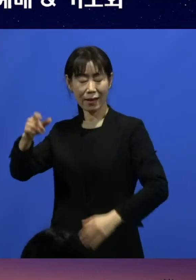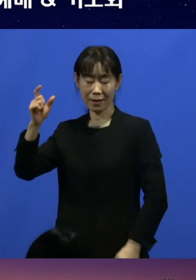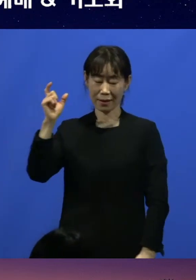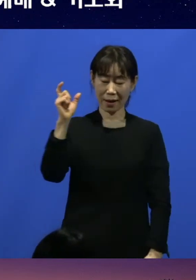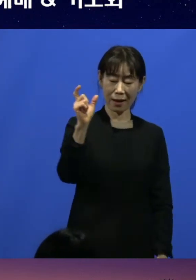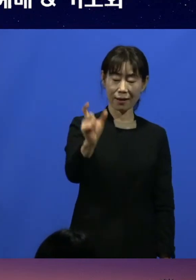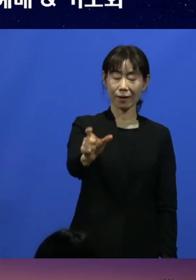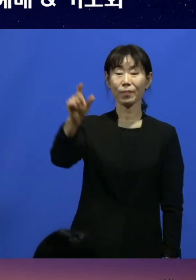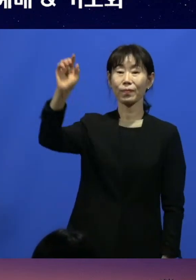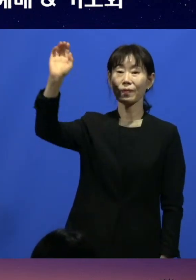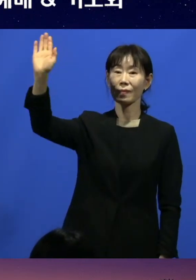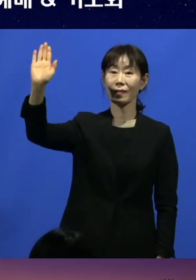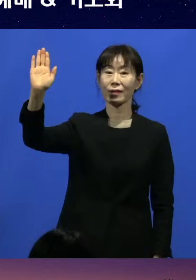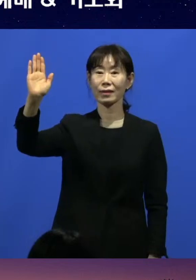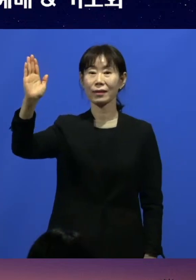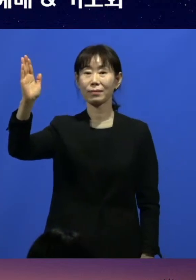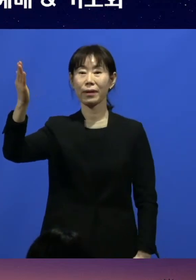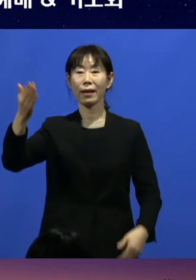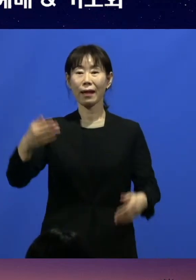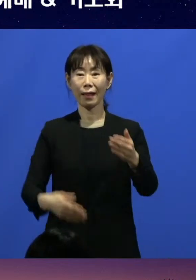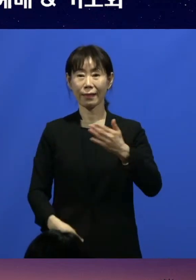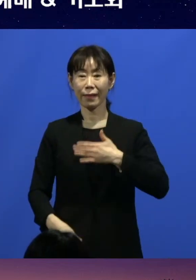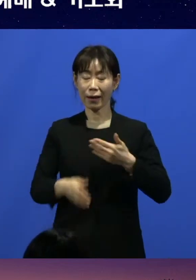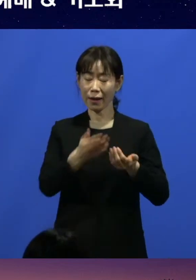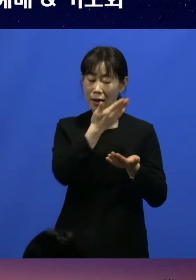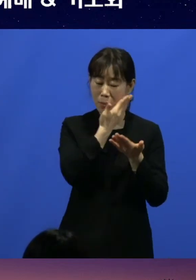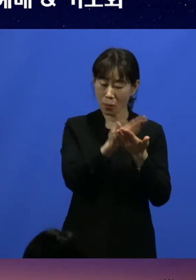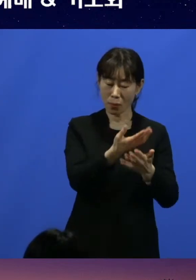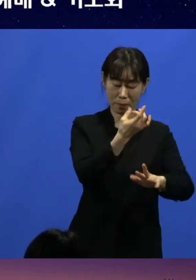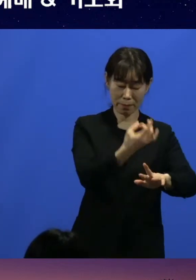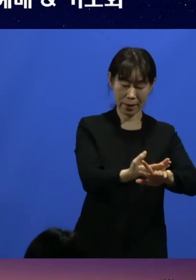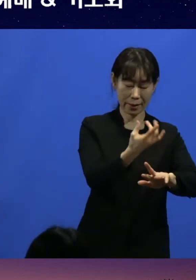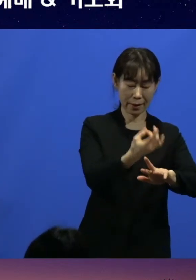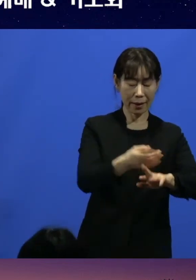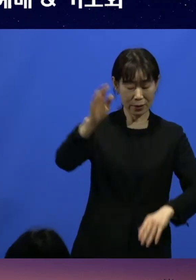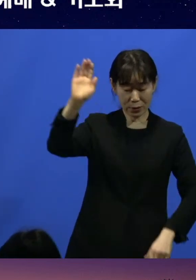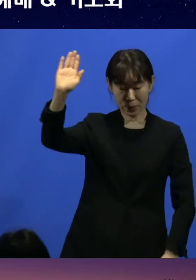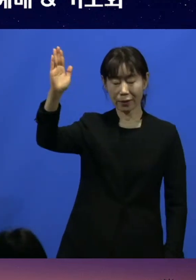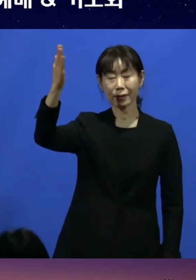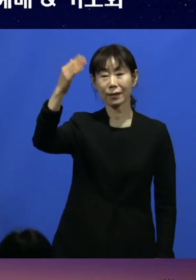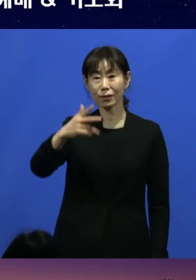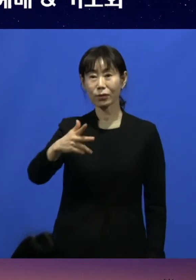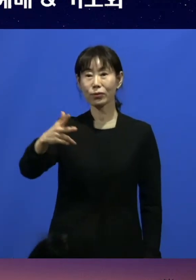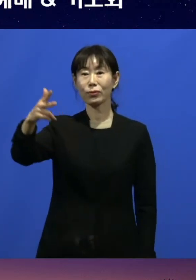약할 때 강함 대신에 나의 보배가 되신 주